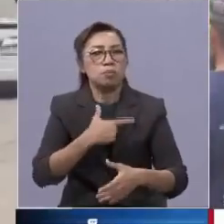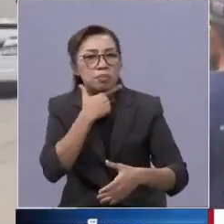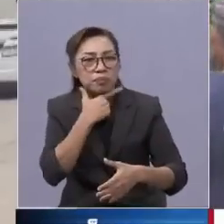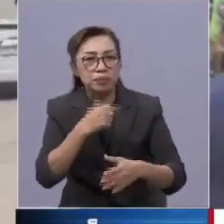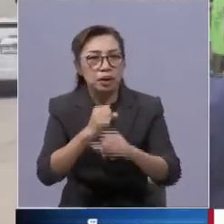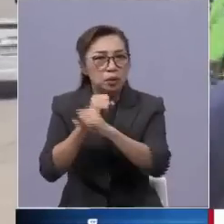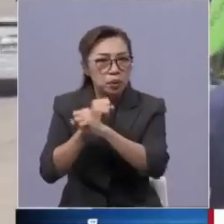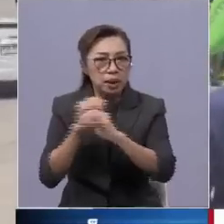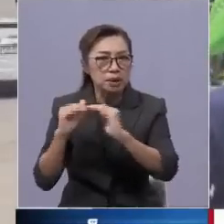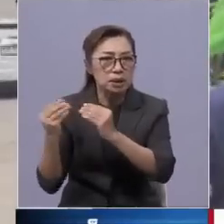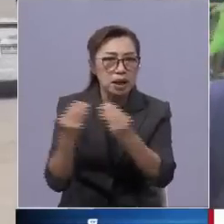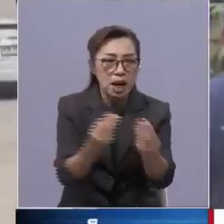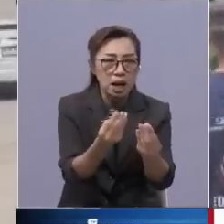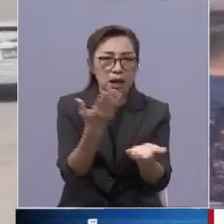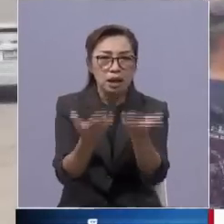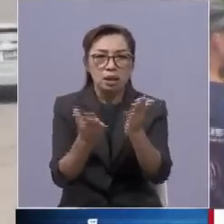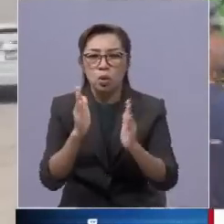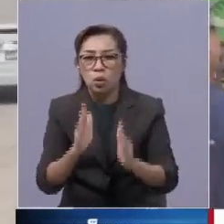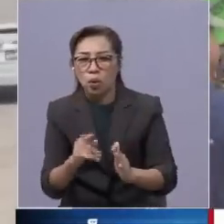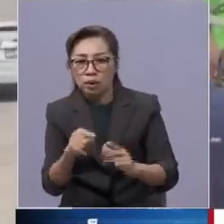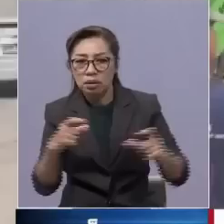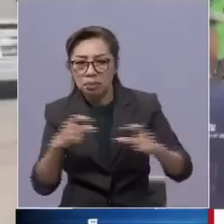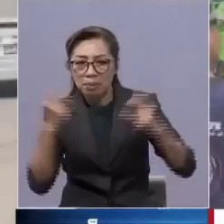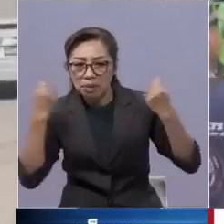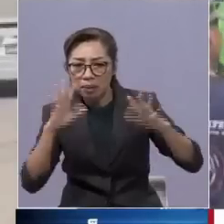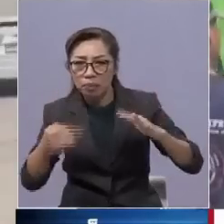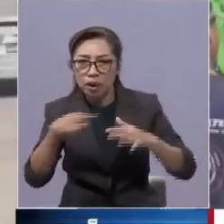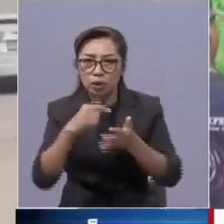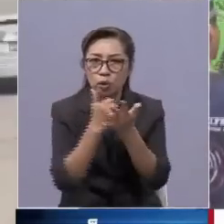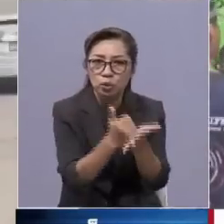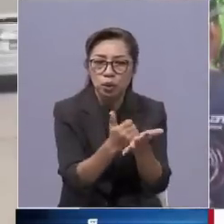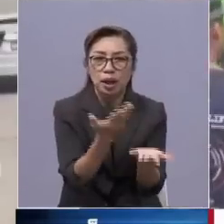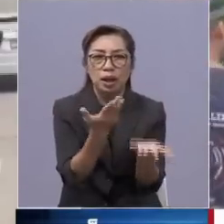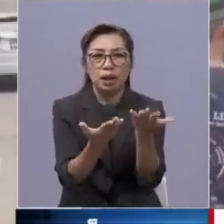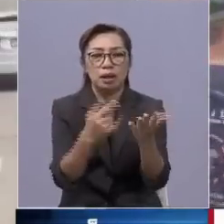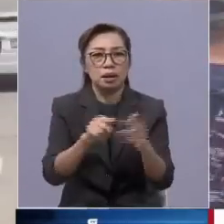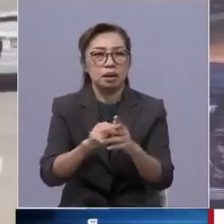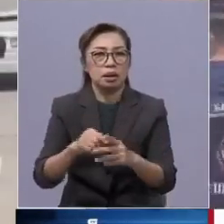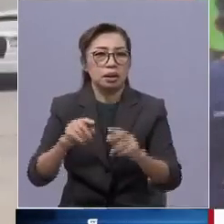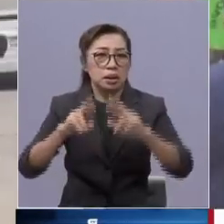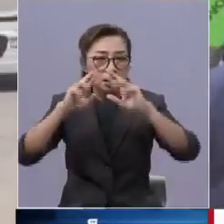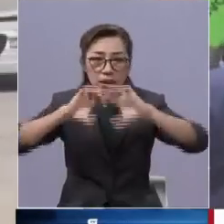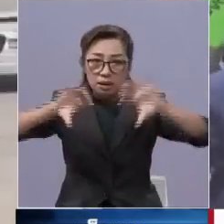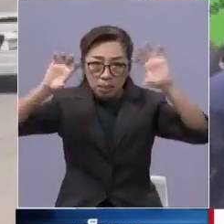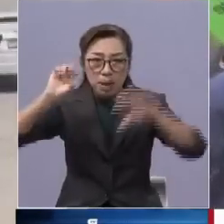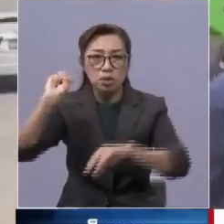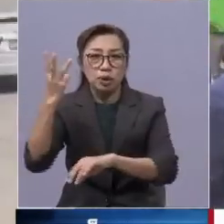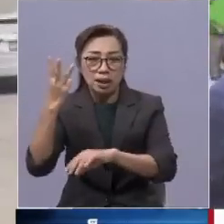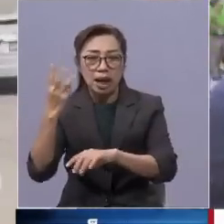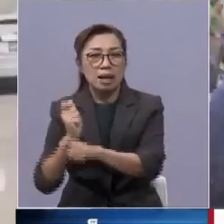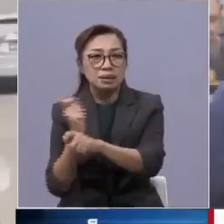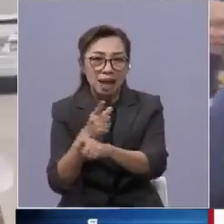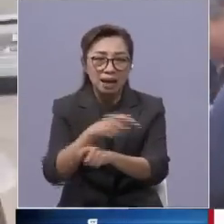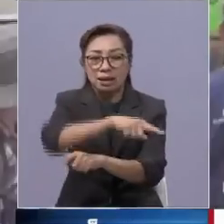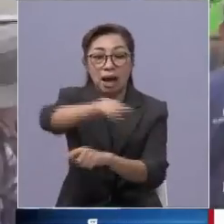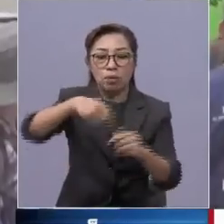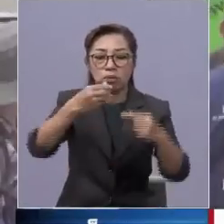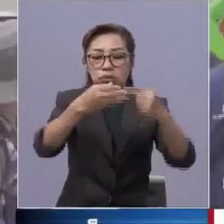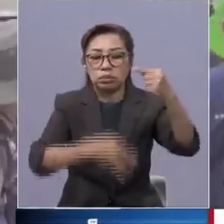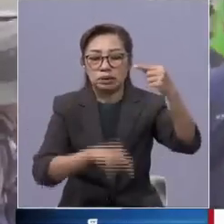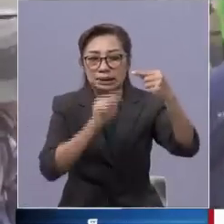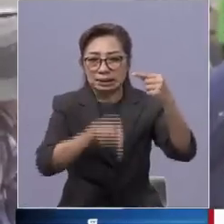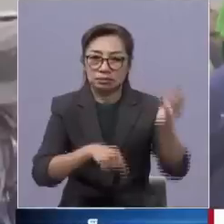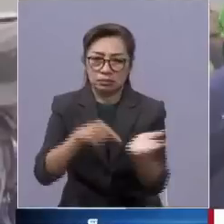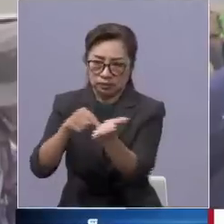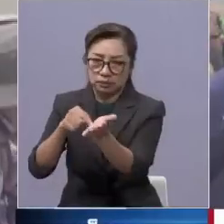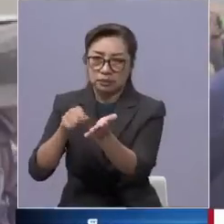ยบายสิทธิความของคนไร้สถานะแล้วก็สุดท้ายครับด้านรัฐสวัสดิการนะครับก ็ดูเหมือนว่า